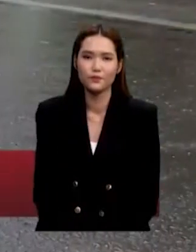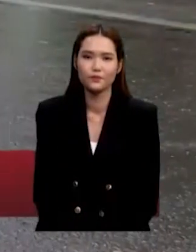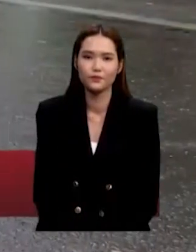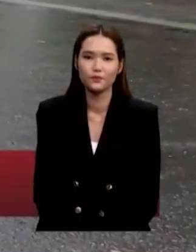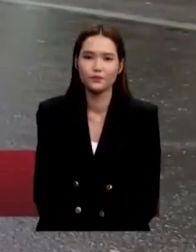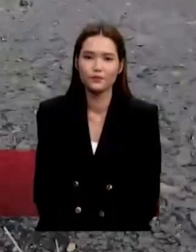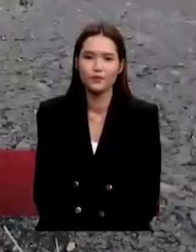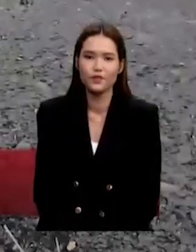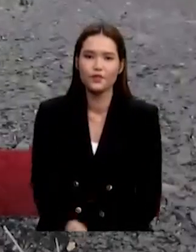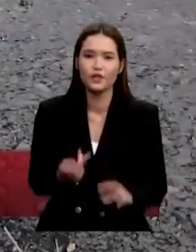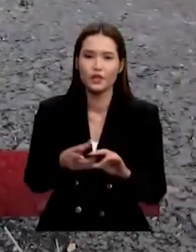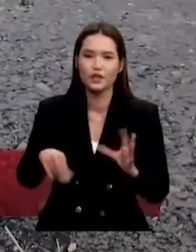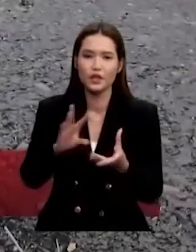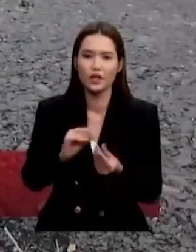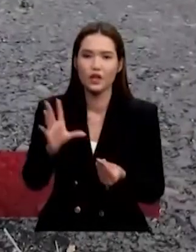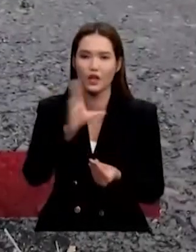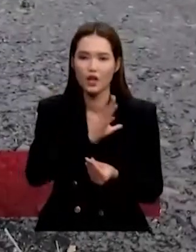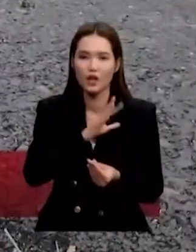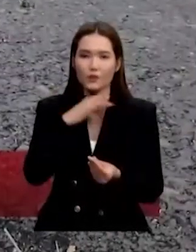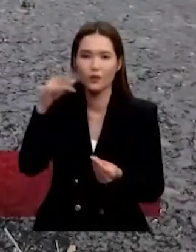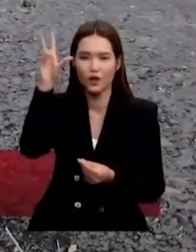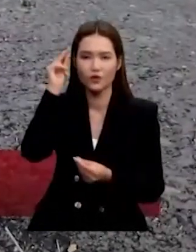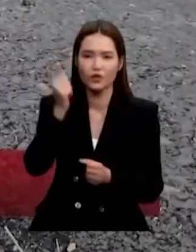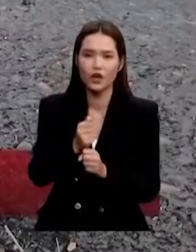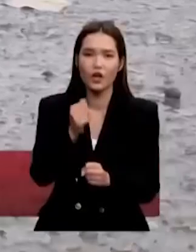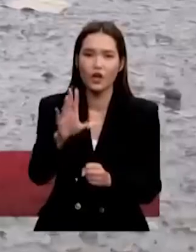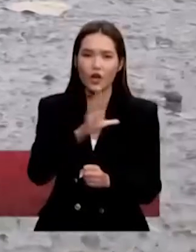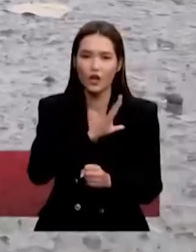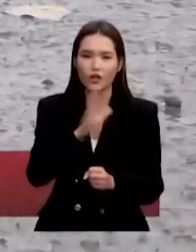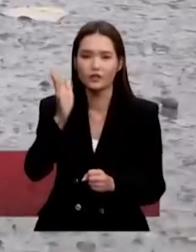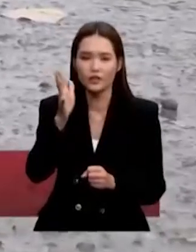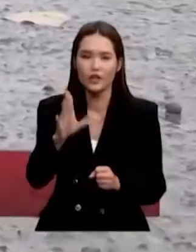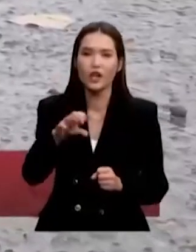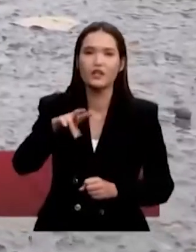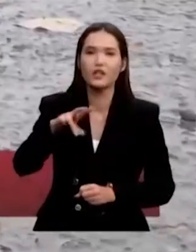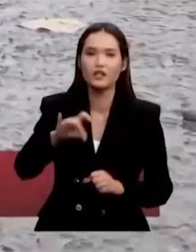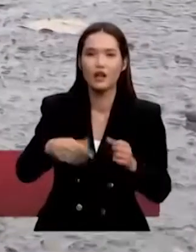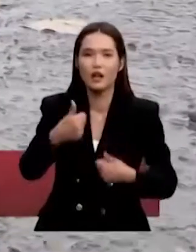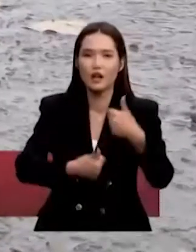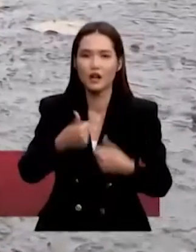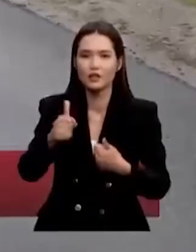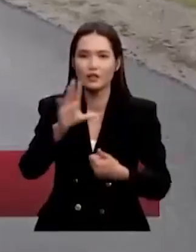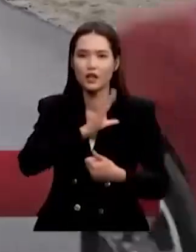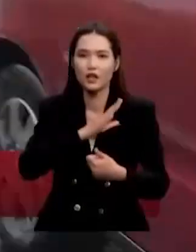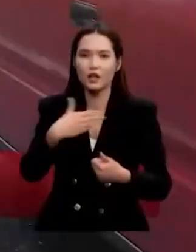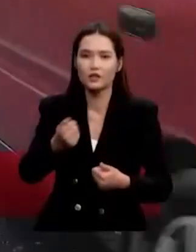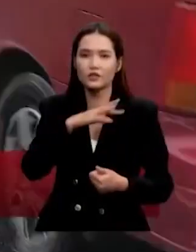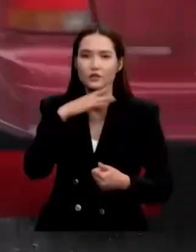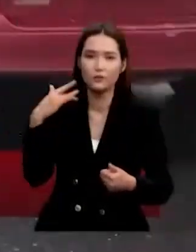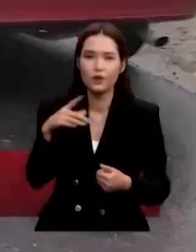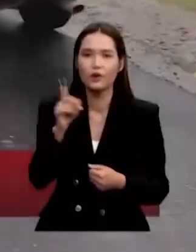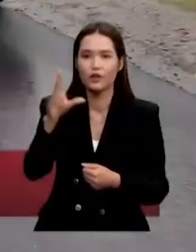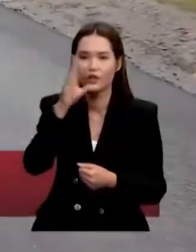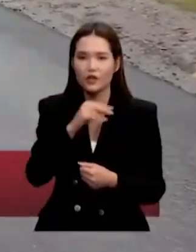События в Белоусовке закрутились, как в фантастическом триллере «Вперед в будущее». Тендерные процедуры в самом разгаре, а новая дорога